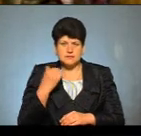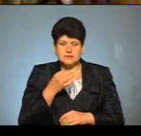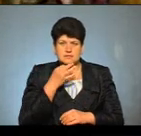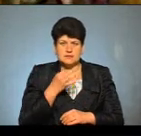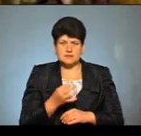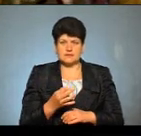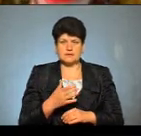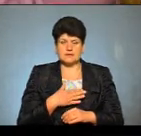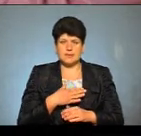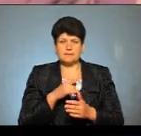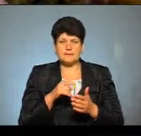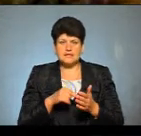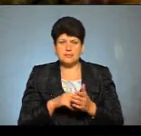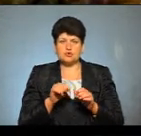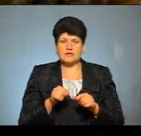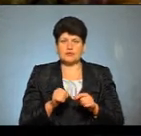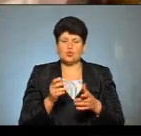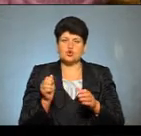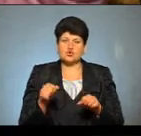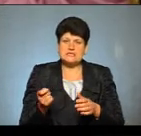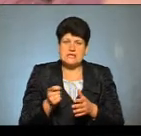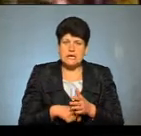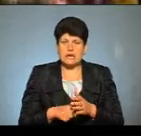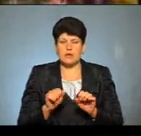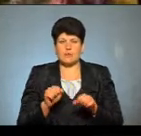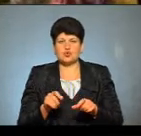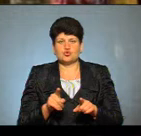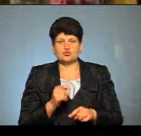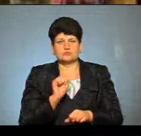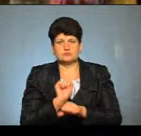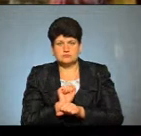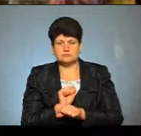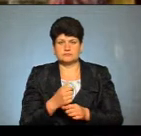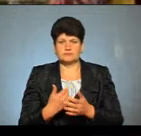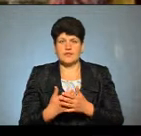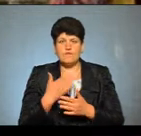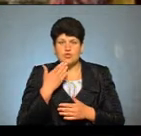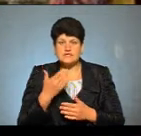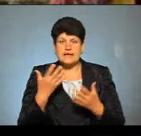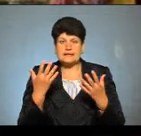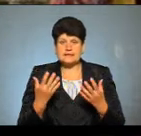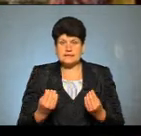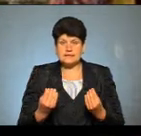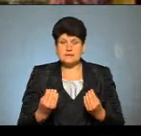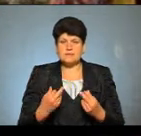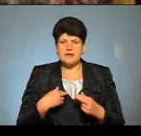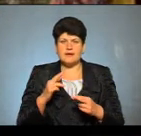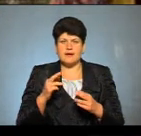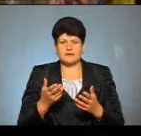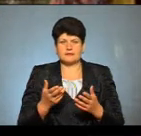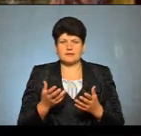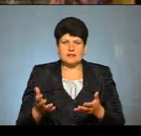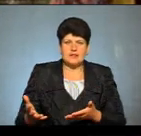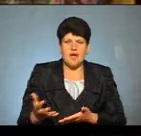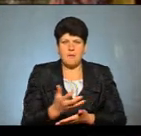представити нам питання, що можливо щось можуть закрити, можливо можуть щось перекрити нас. Останні дні ми, як звичайно, набираємося до